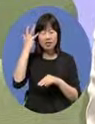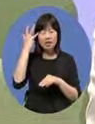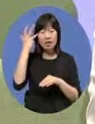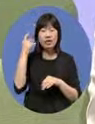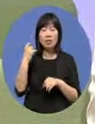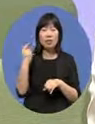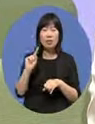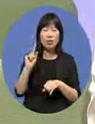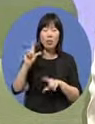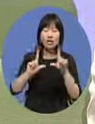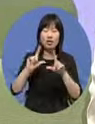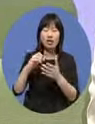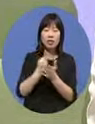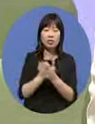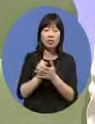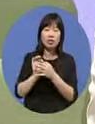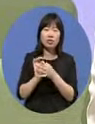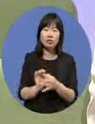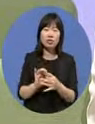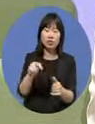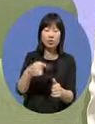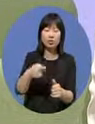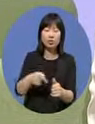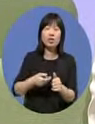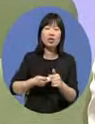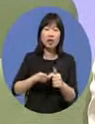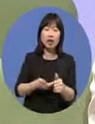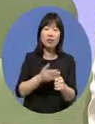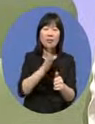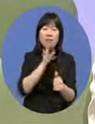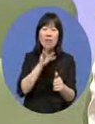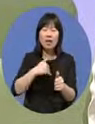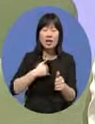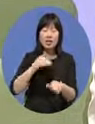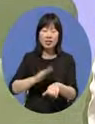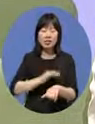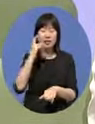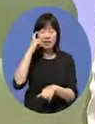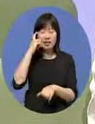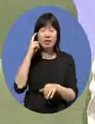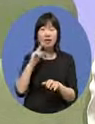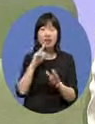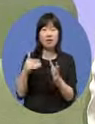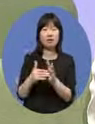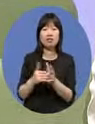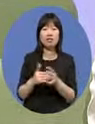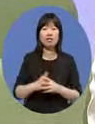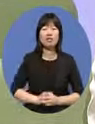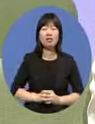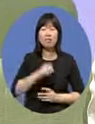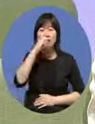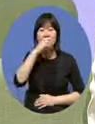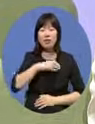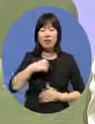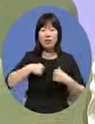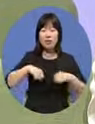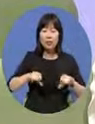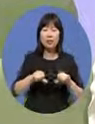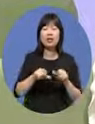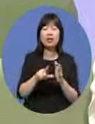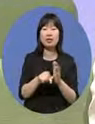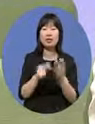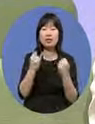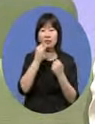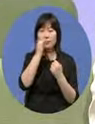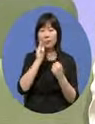철학이라든지 어떤 태도를 가지고 꾸준하게 애를 교육해 가야 되는데 그냥 자기 잘못이라고 이야기해버리고 그냥 자포자기해버리는 경우가